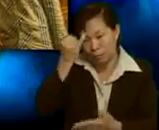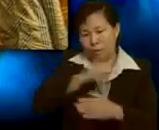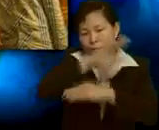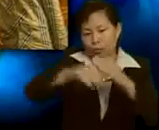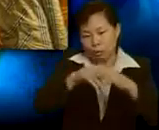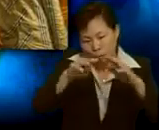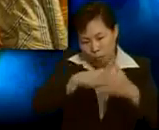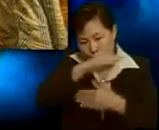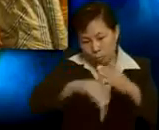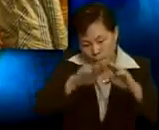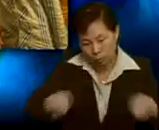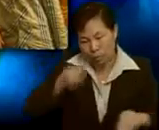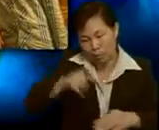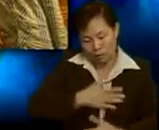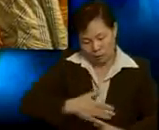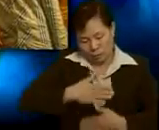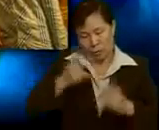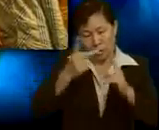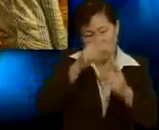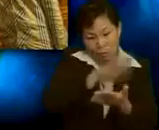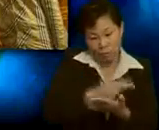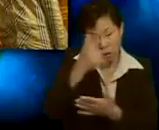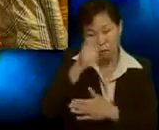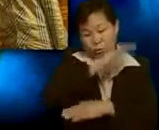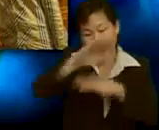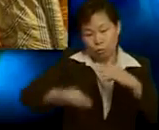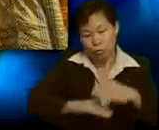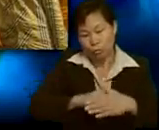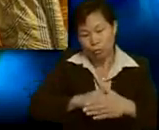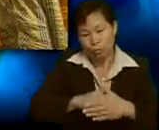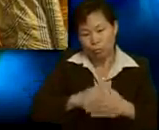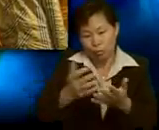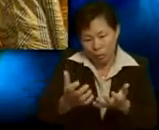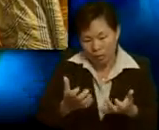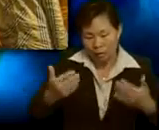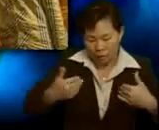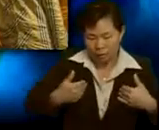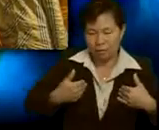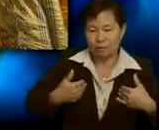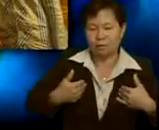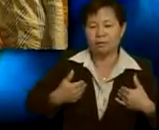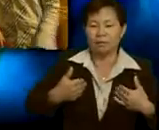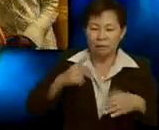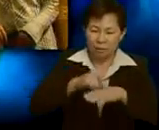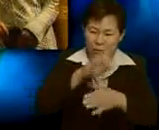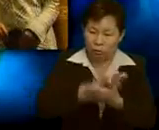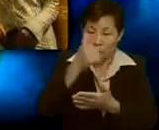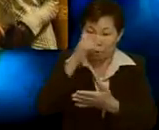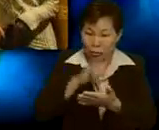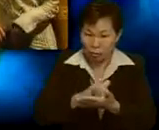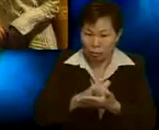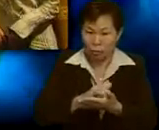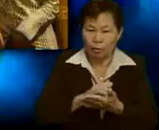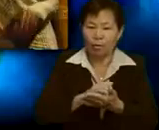Para pelajar seharusnya berasa seronok ke sekolah kerana semua yang mereka hendak terdapat di sekolah. Justru itu